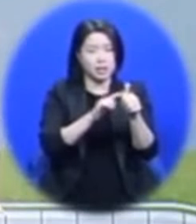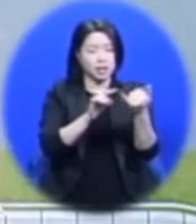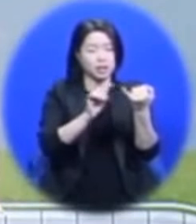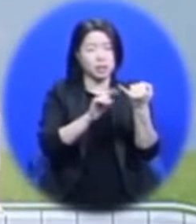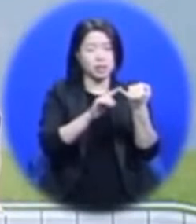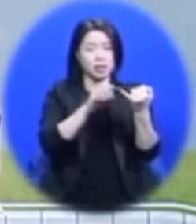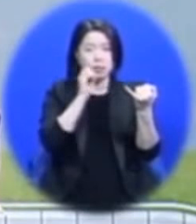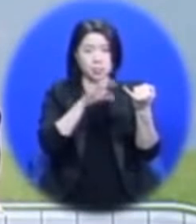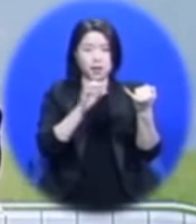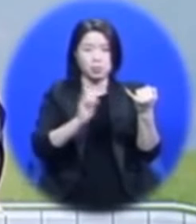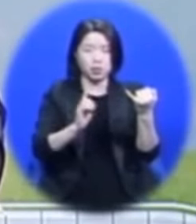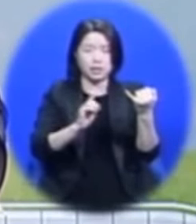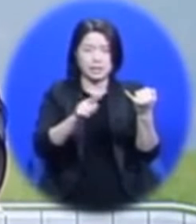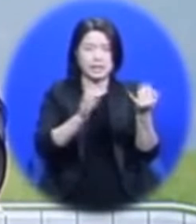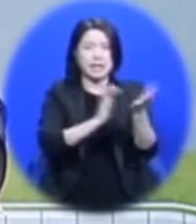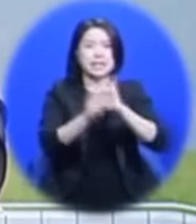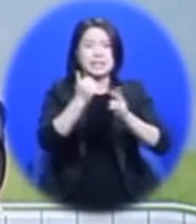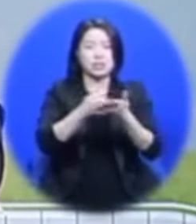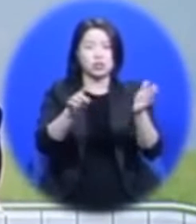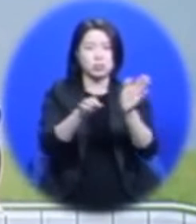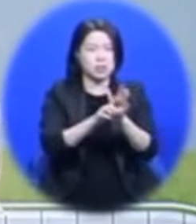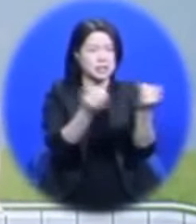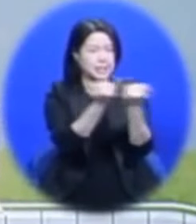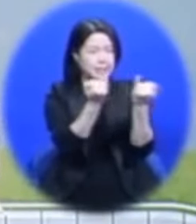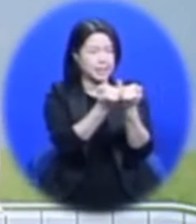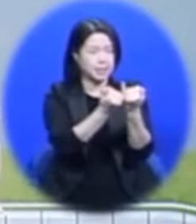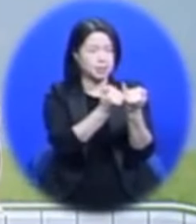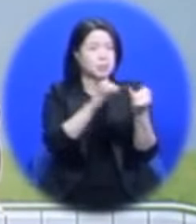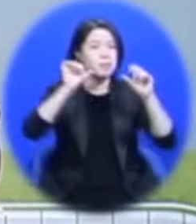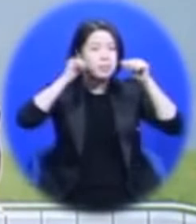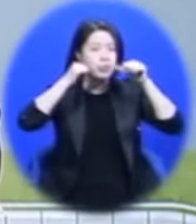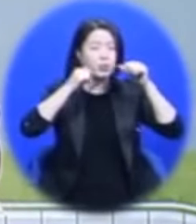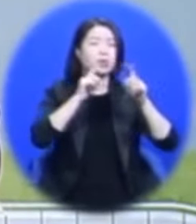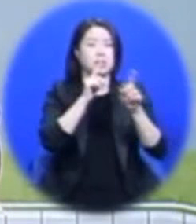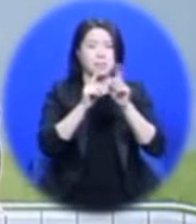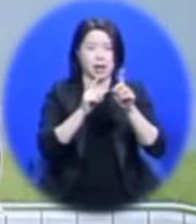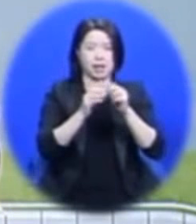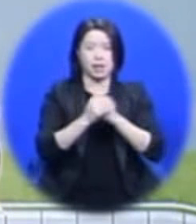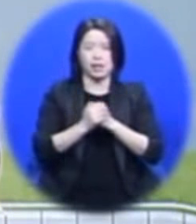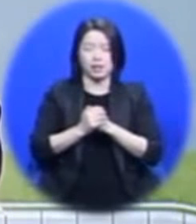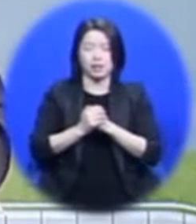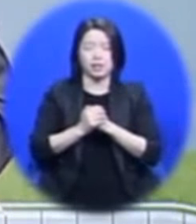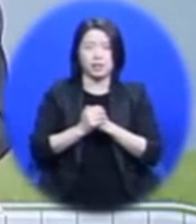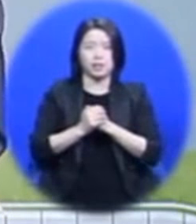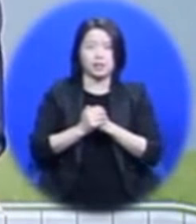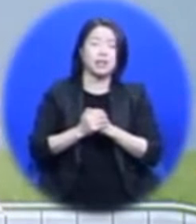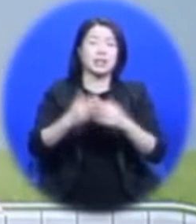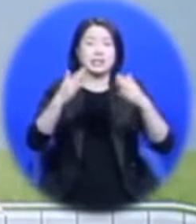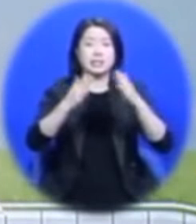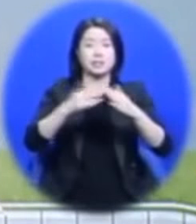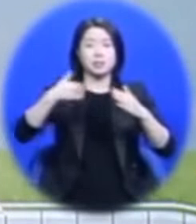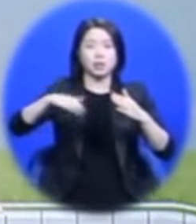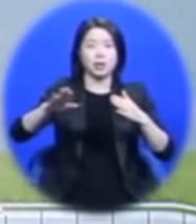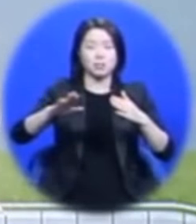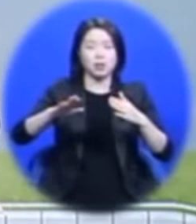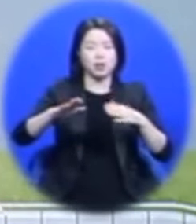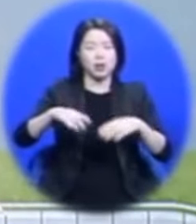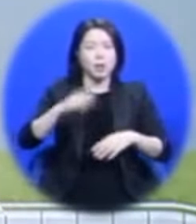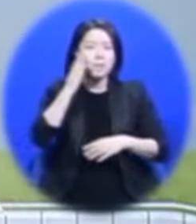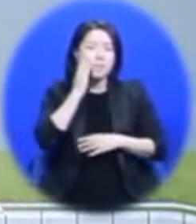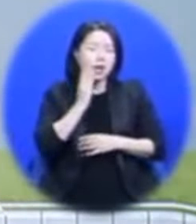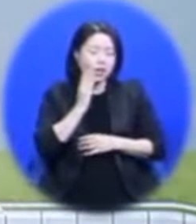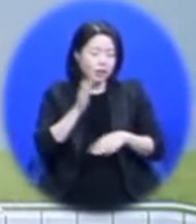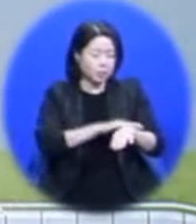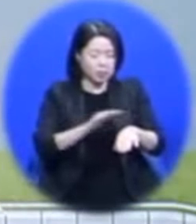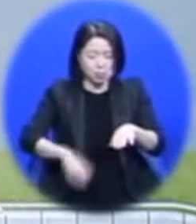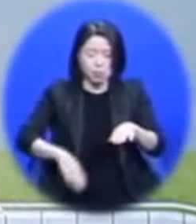이 예수 믿는 계집애 같은 애, 그게 놀리는 말이었습니다. 집에 가면 멍이 들어가지고 오면